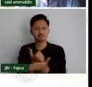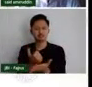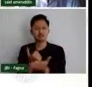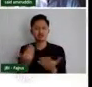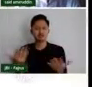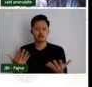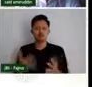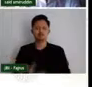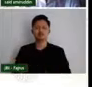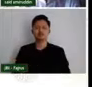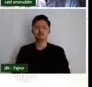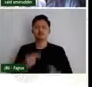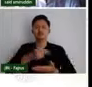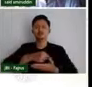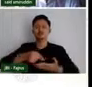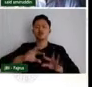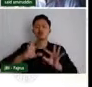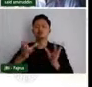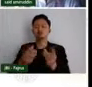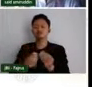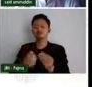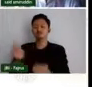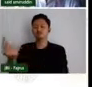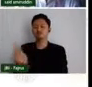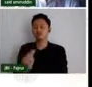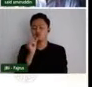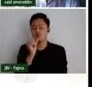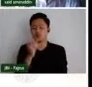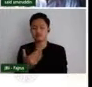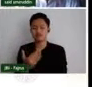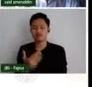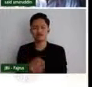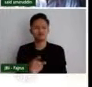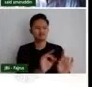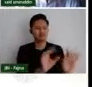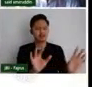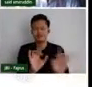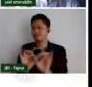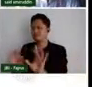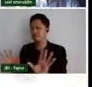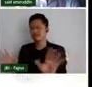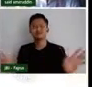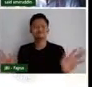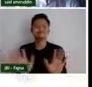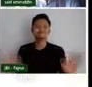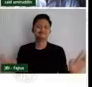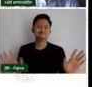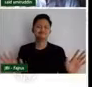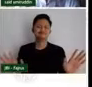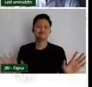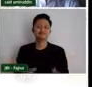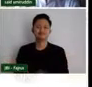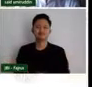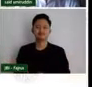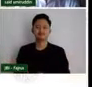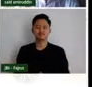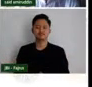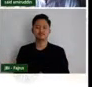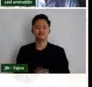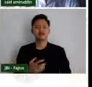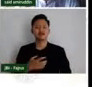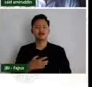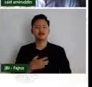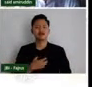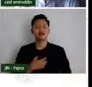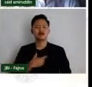sekolah inklusif itu hadir untuk tidak membeda-bedakan, hadir untuk betul-betul memberikan hak asasi manusia dengan seutuhnya